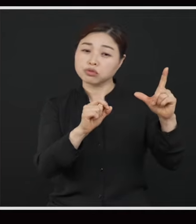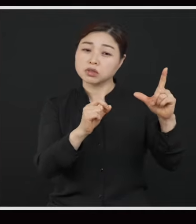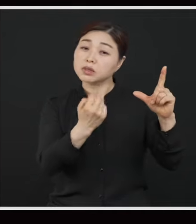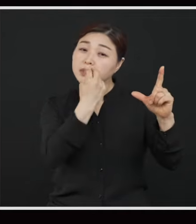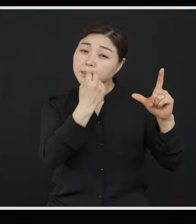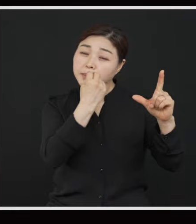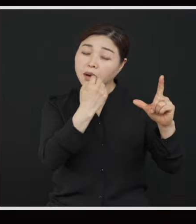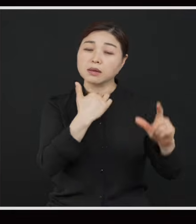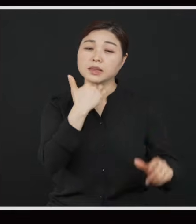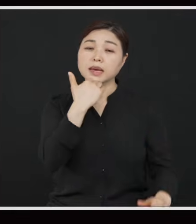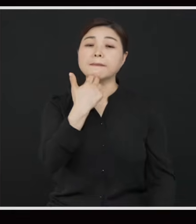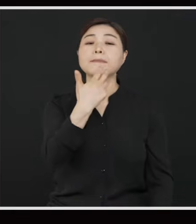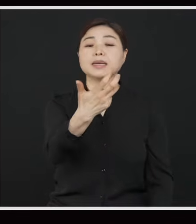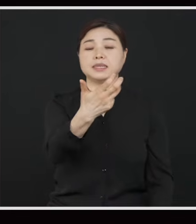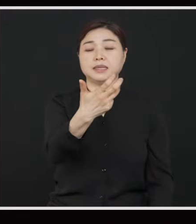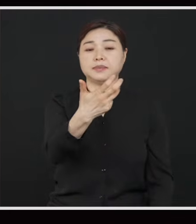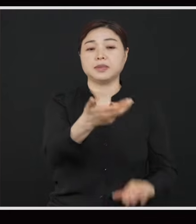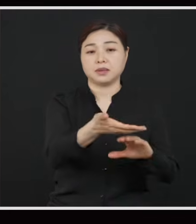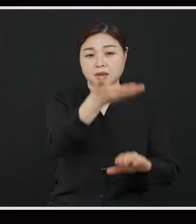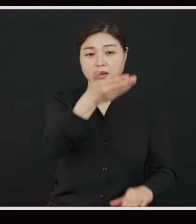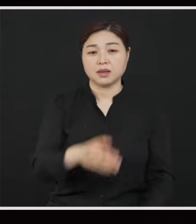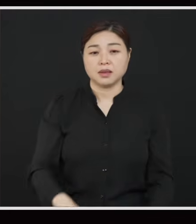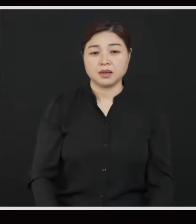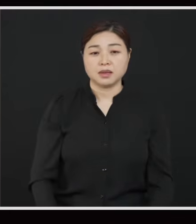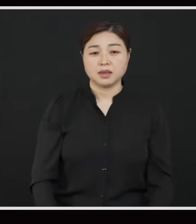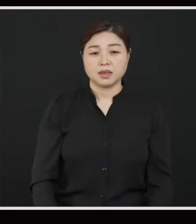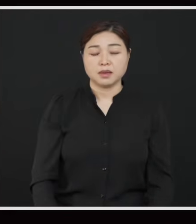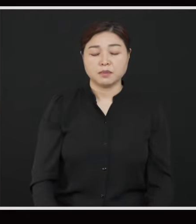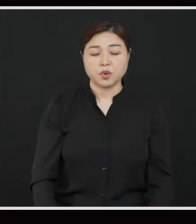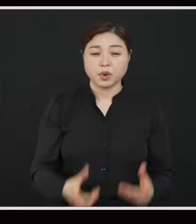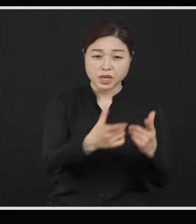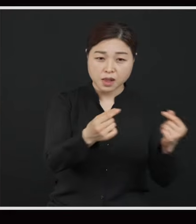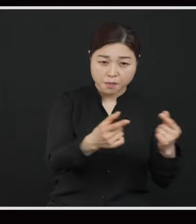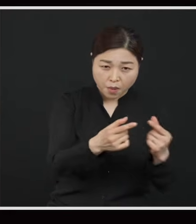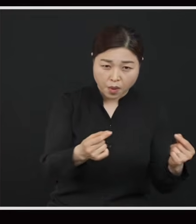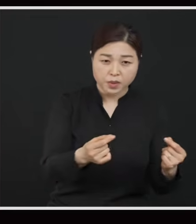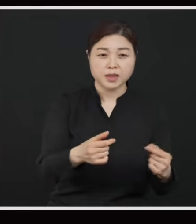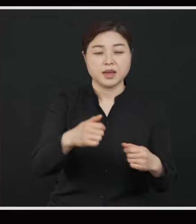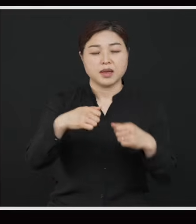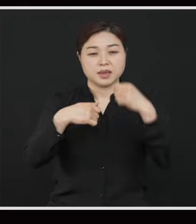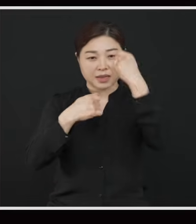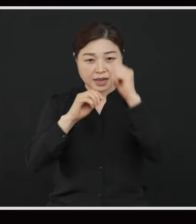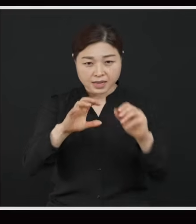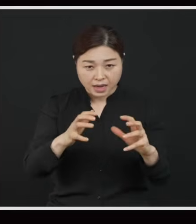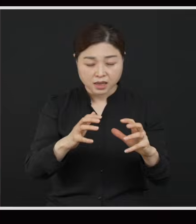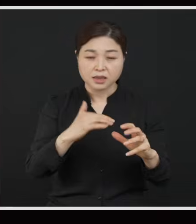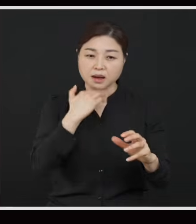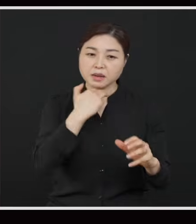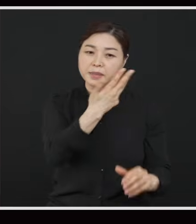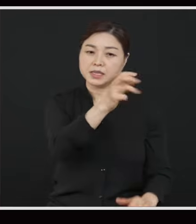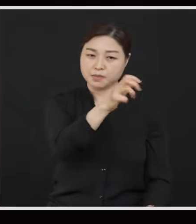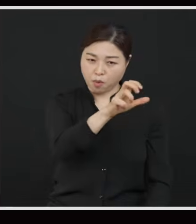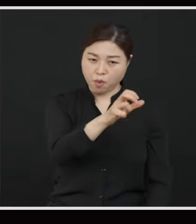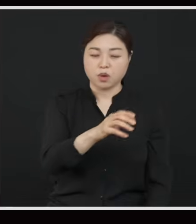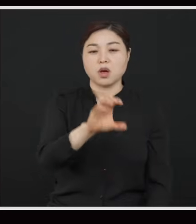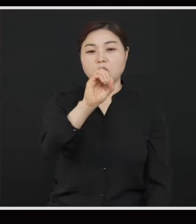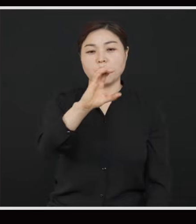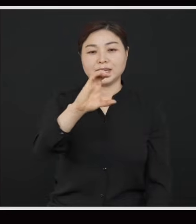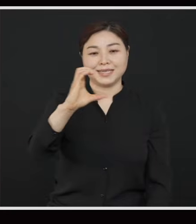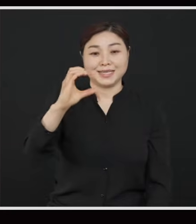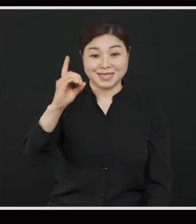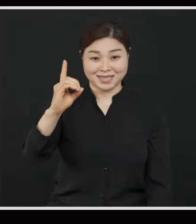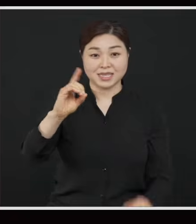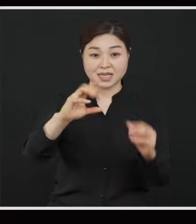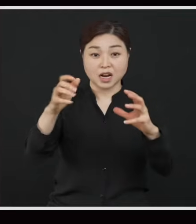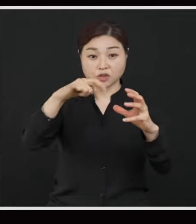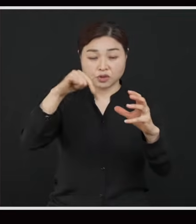대부분이 기대 수명이 80세가 넘어요. 뭐 일본, 이태리는 한 85세 정도 되고, 근데 OECD 국가